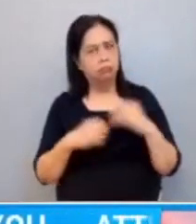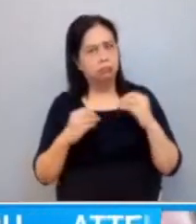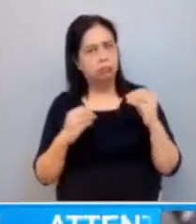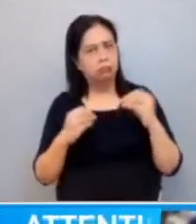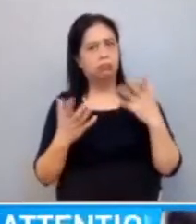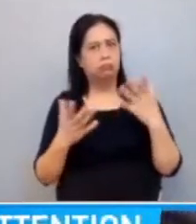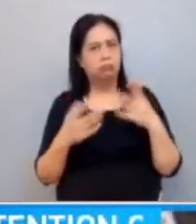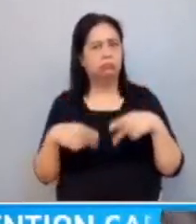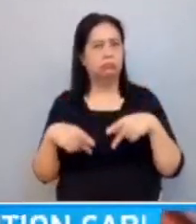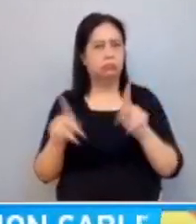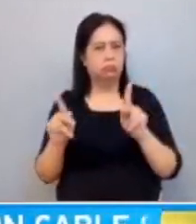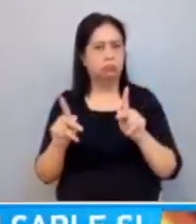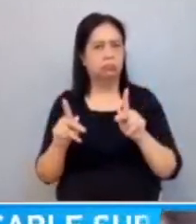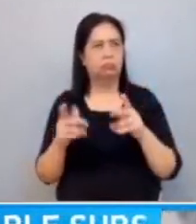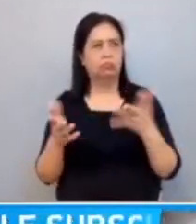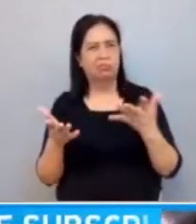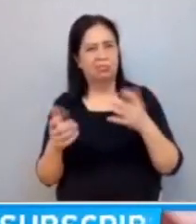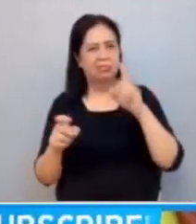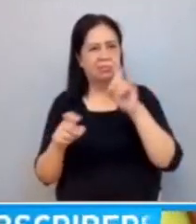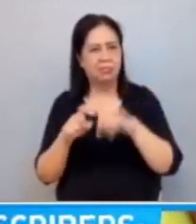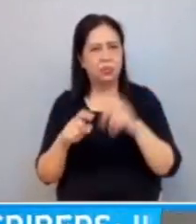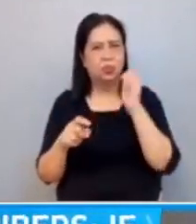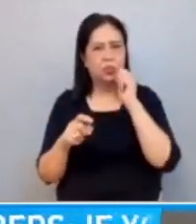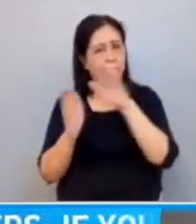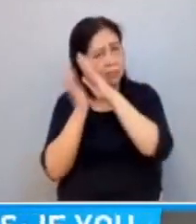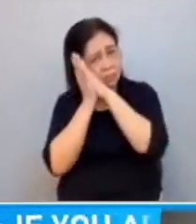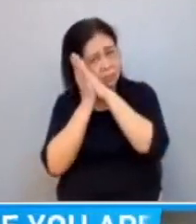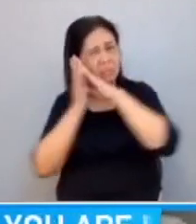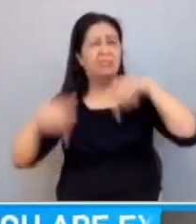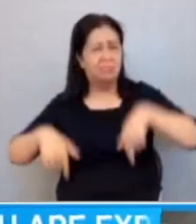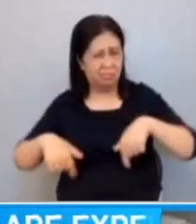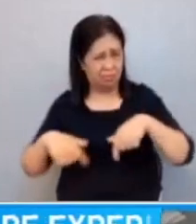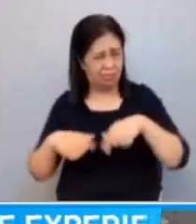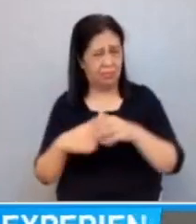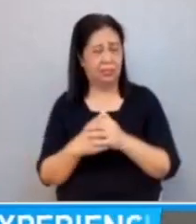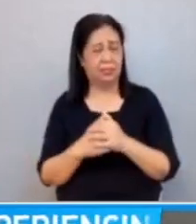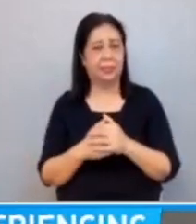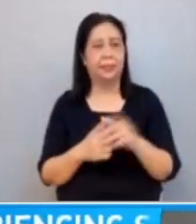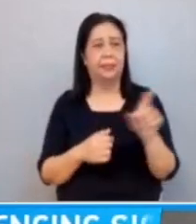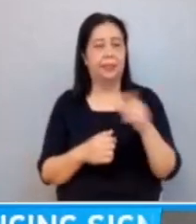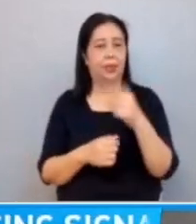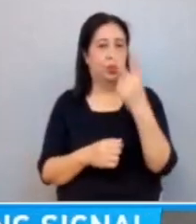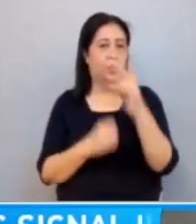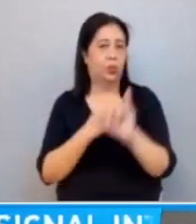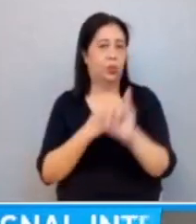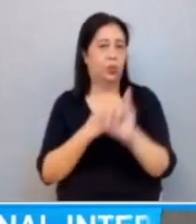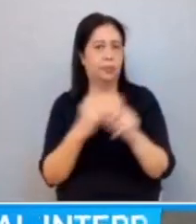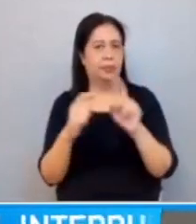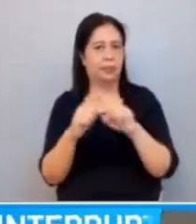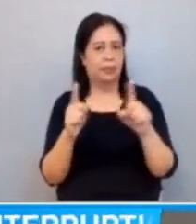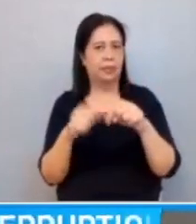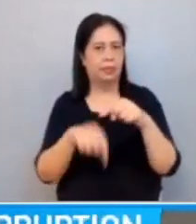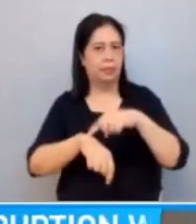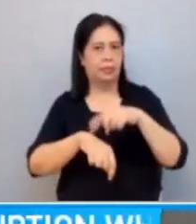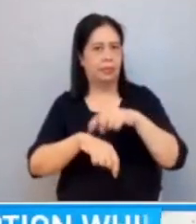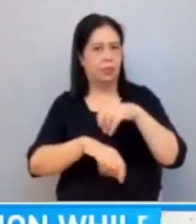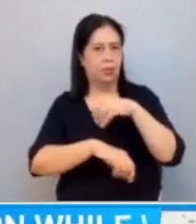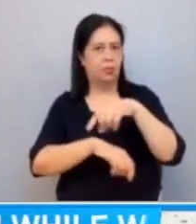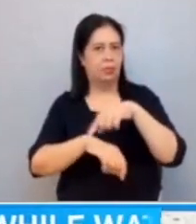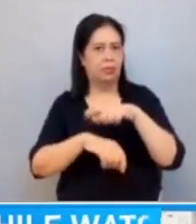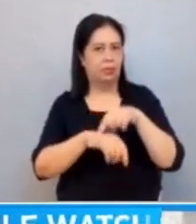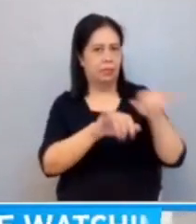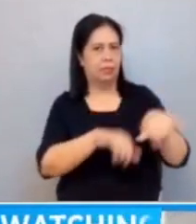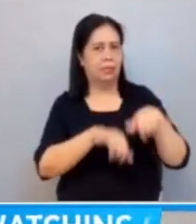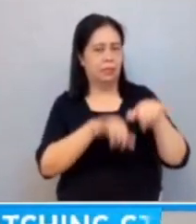na matutulugan. Araw-araw kami natutulog dito. Dumating naman ang dalawang jeep ni driver pero lagpas na sa oras sa ibinigay na palugi.